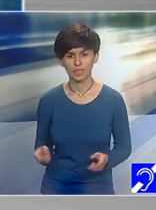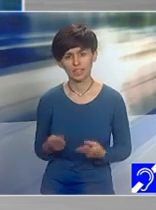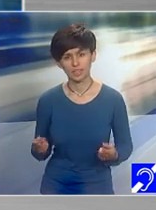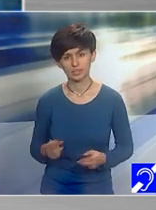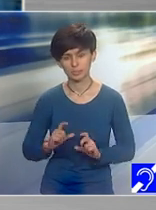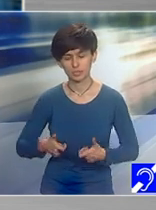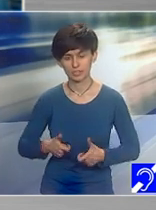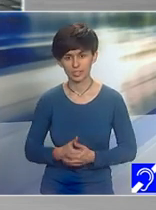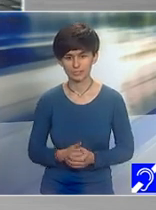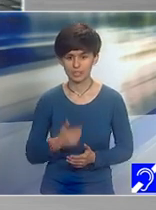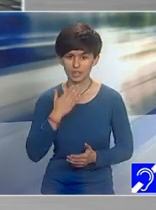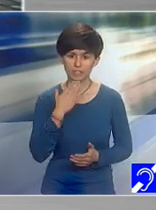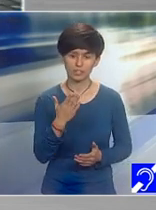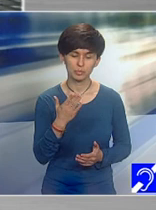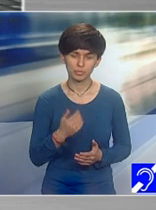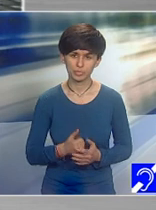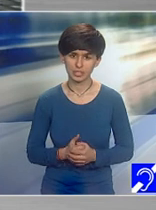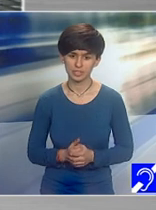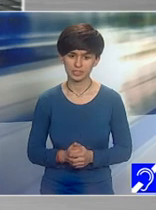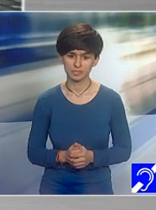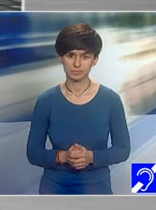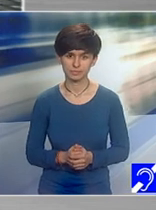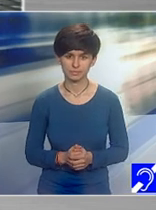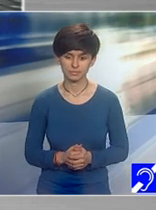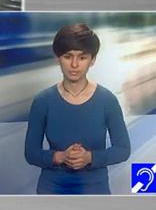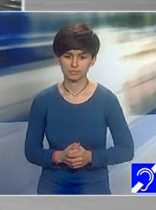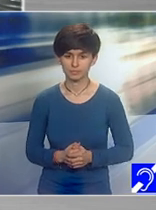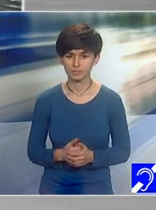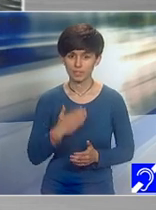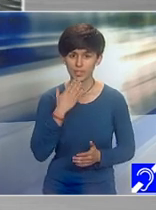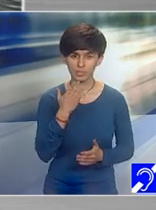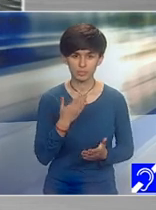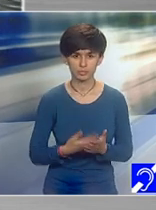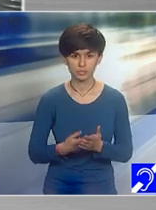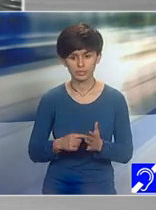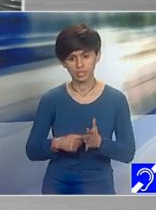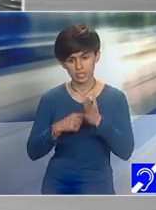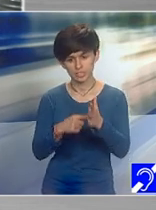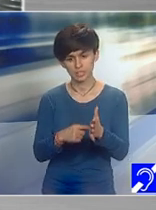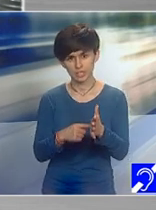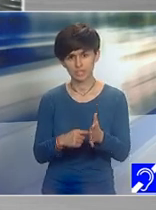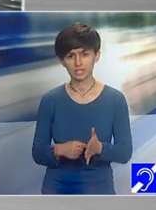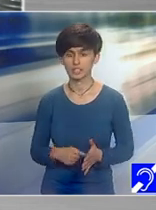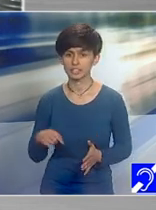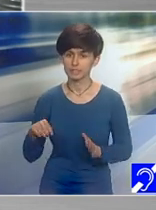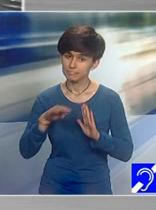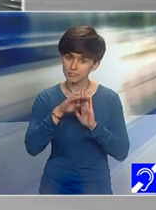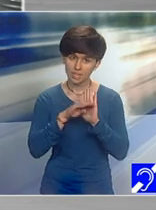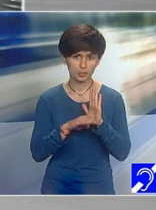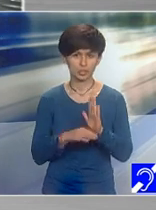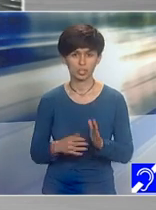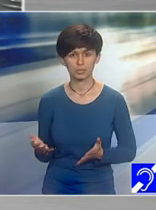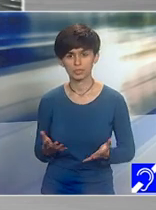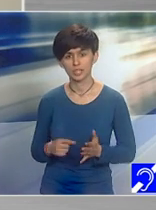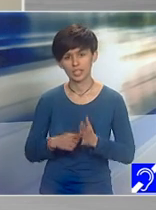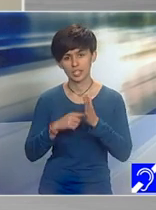foarte mult, domnule Șurbaru, vă mulțumesc și dumneavoastră pentru că ne-ați prezentat această, practic, programul cu care veniți în